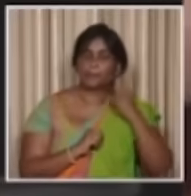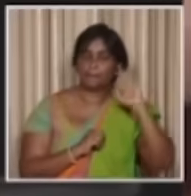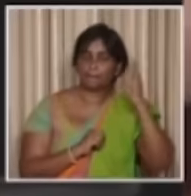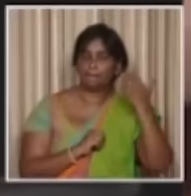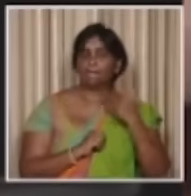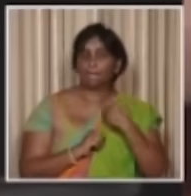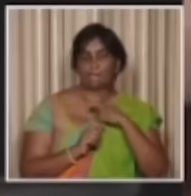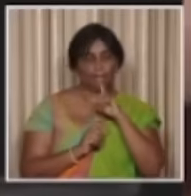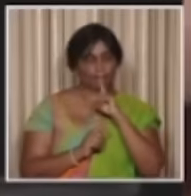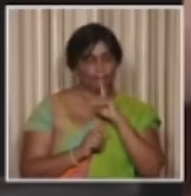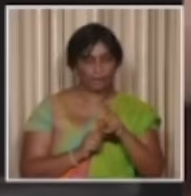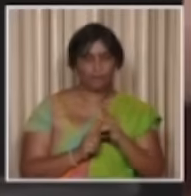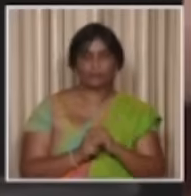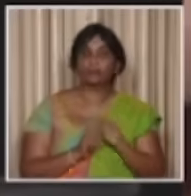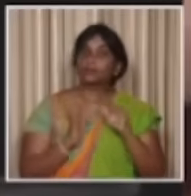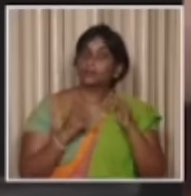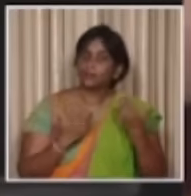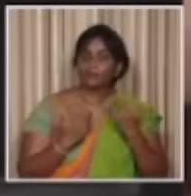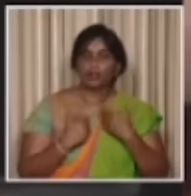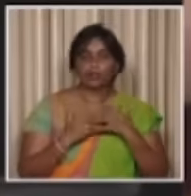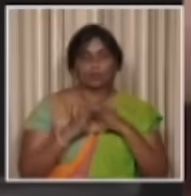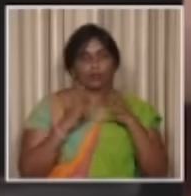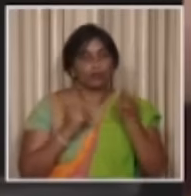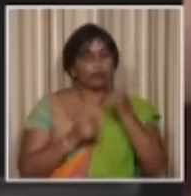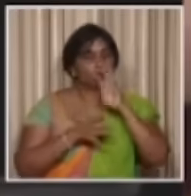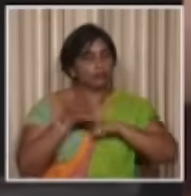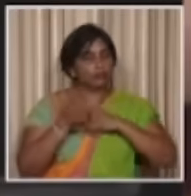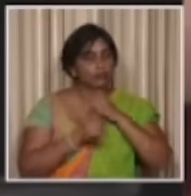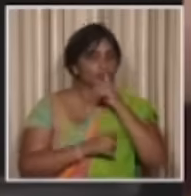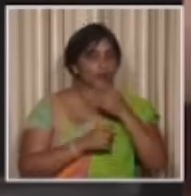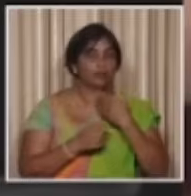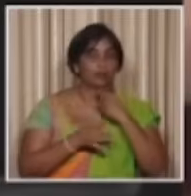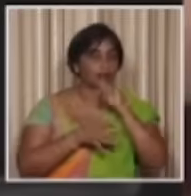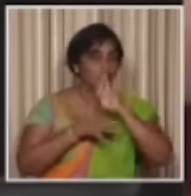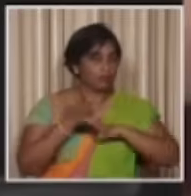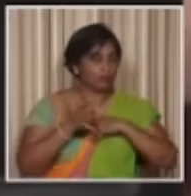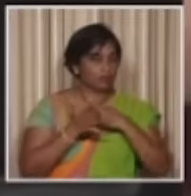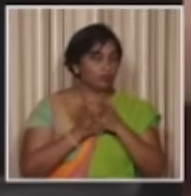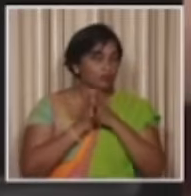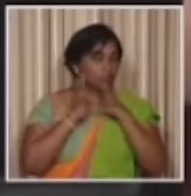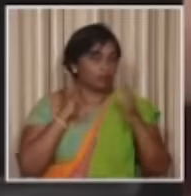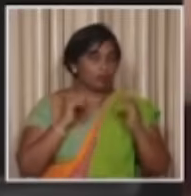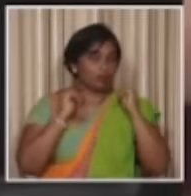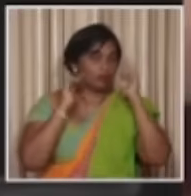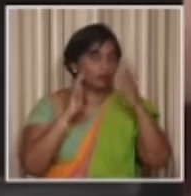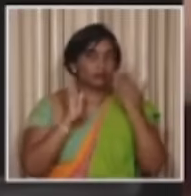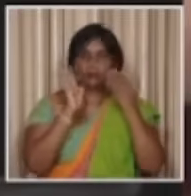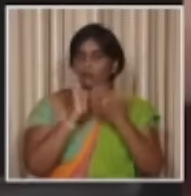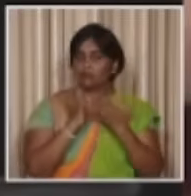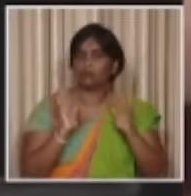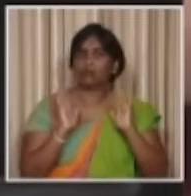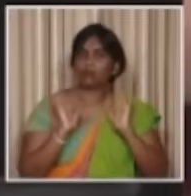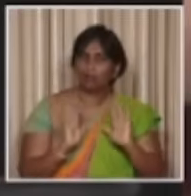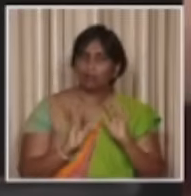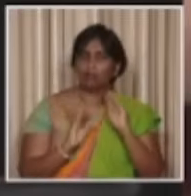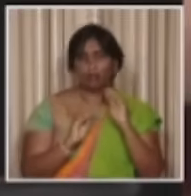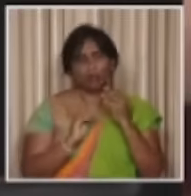විශේෂයෙන්ම අවධානය යොමු කරනවා. නැත්නම් අපි කොච්චර අයවැය ගැන කතා කළත් මම මේ අයවැය ගැන ලොකු සාර්ථකත්වයක් දක්ින්නේ නැහැ. නමුත්